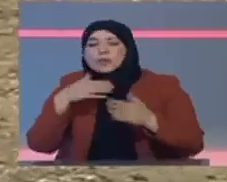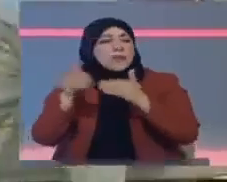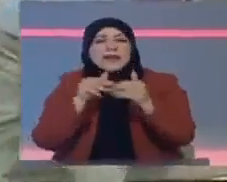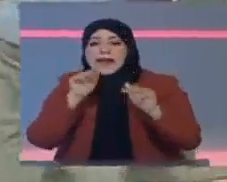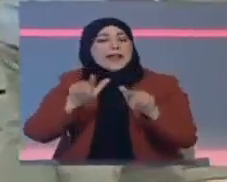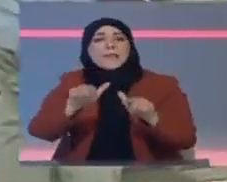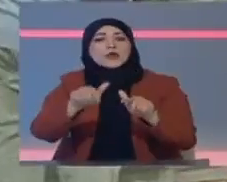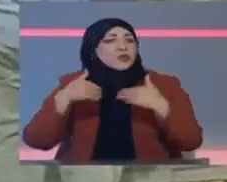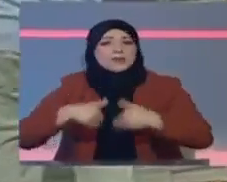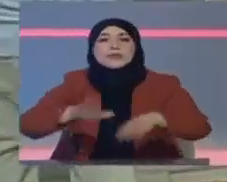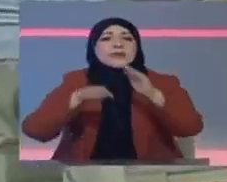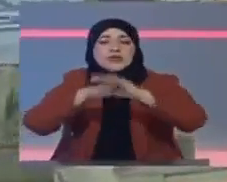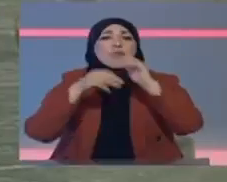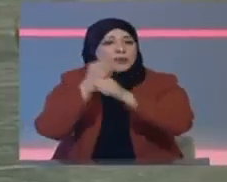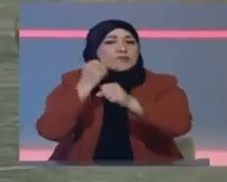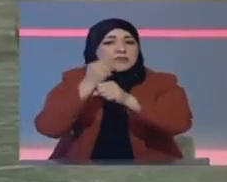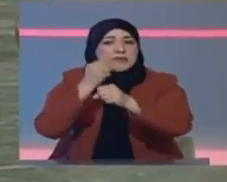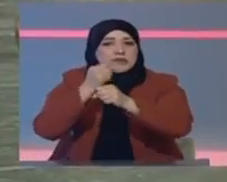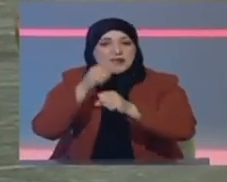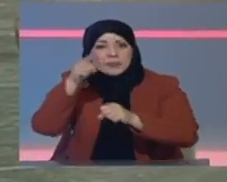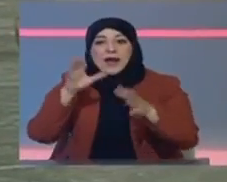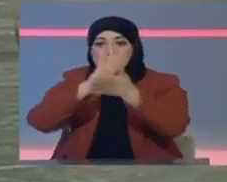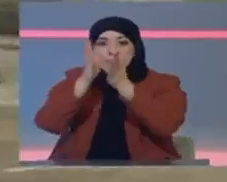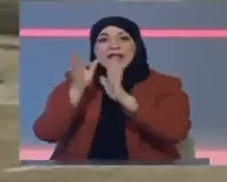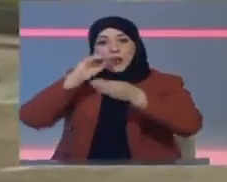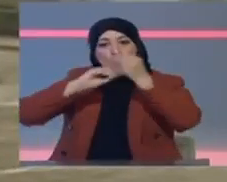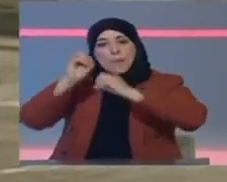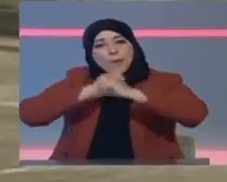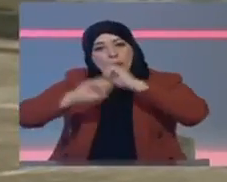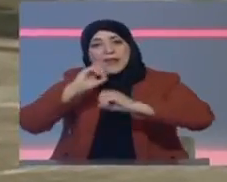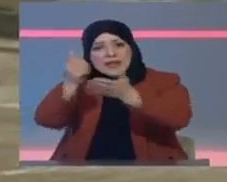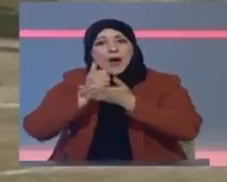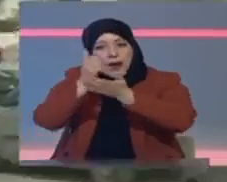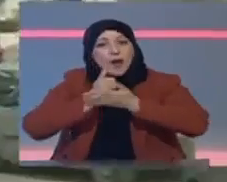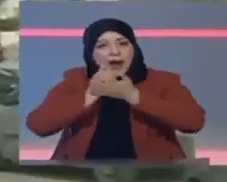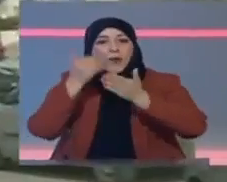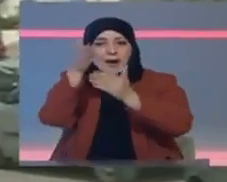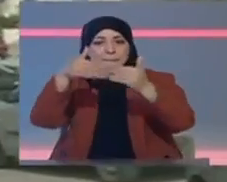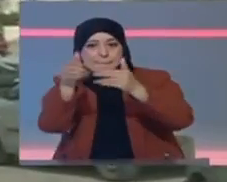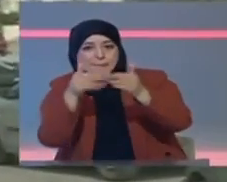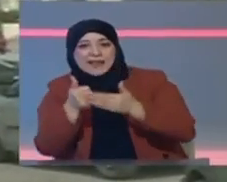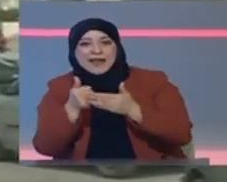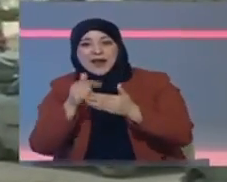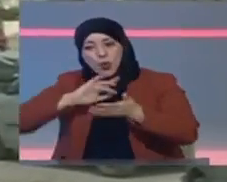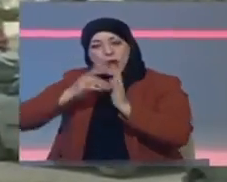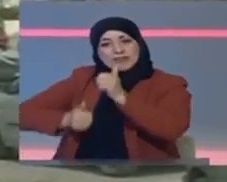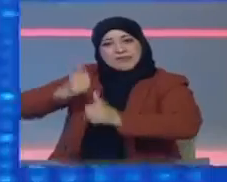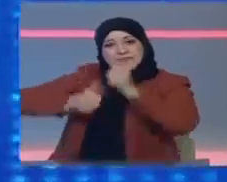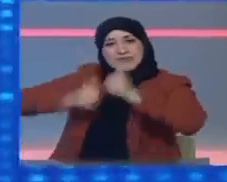على امل ان يساهم المجتمع المدني في تجهيزها وفي ذلك فليتنافس المتنافسون